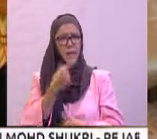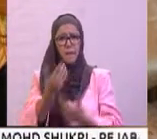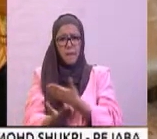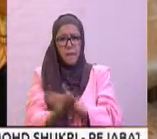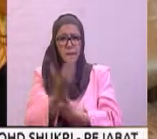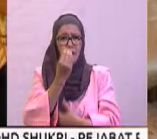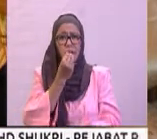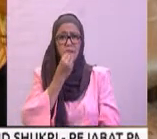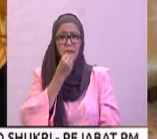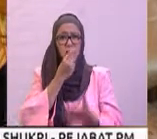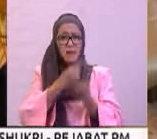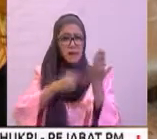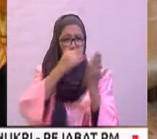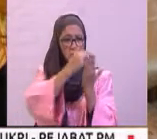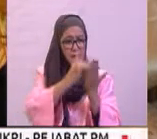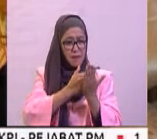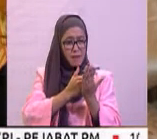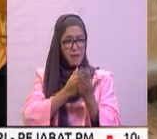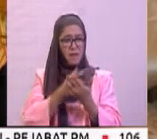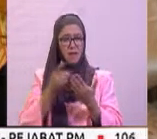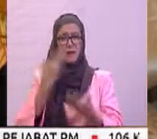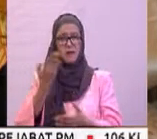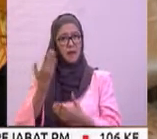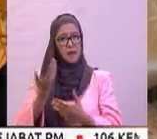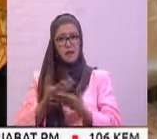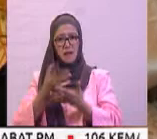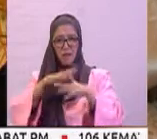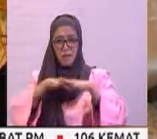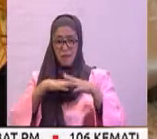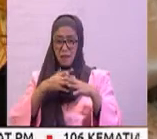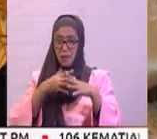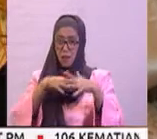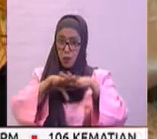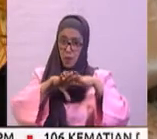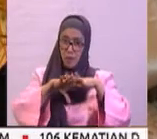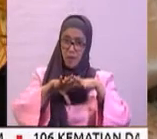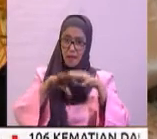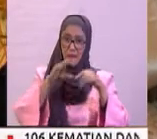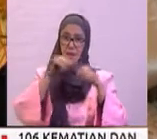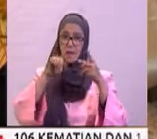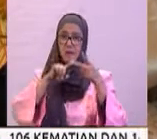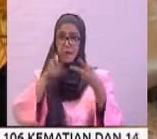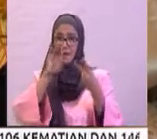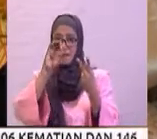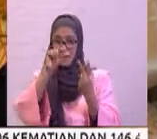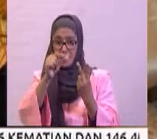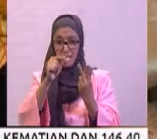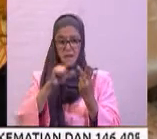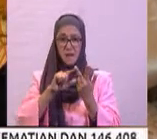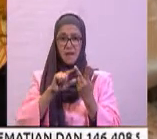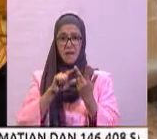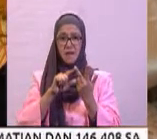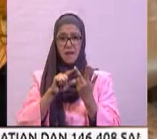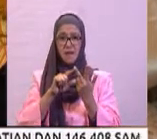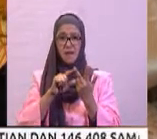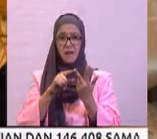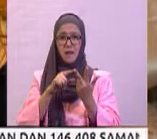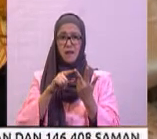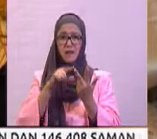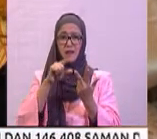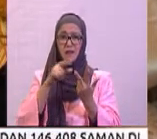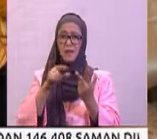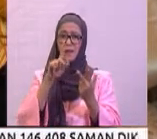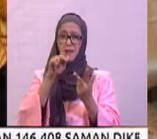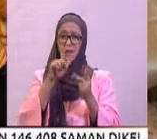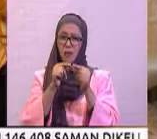dengan rendang. Rendang. Apa tu dengan kuah kacang. Apa lagi?